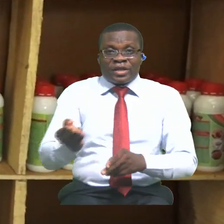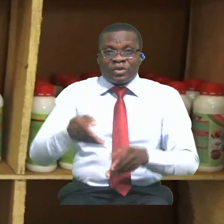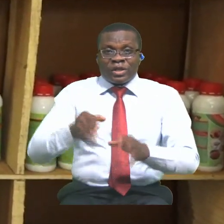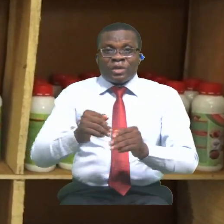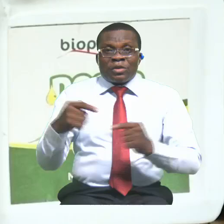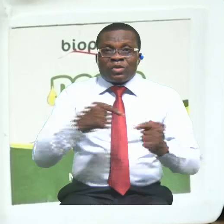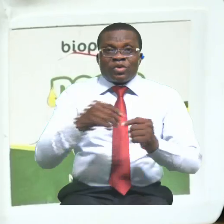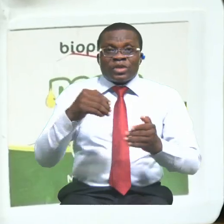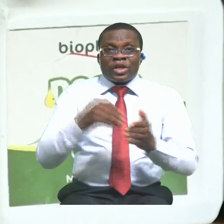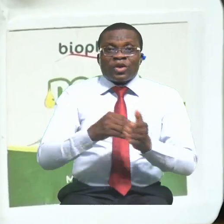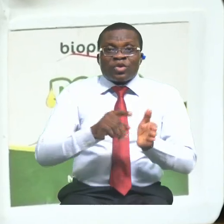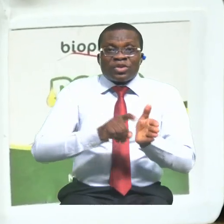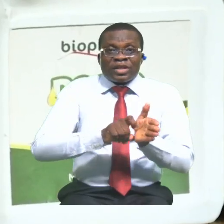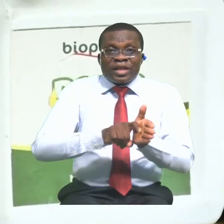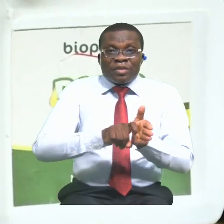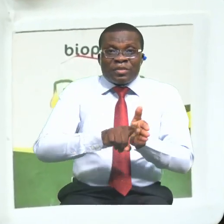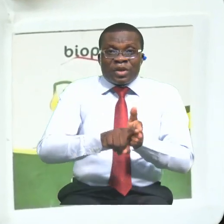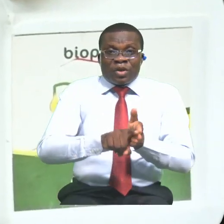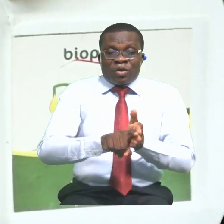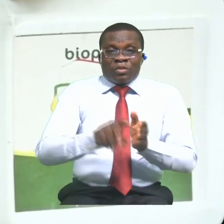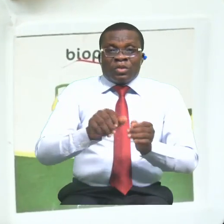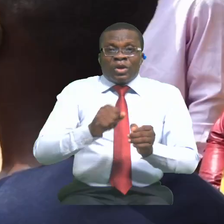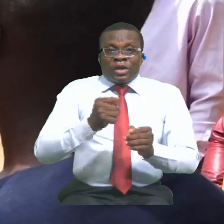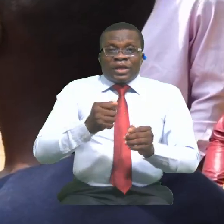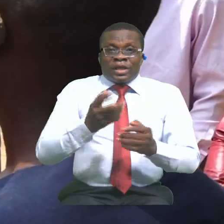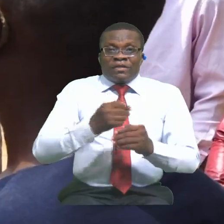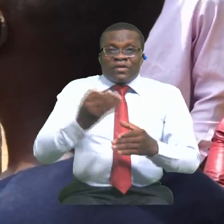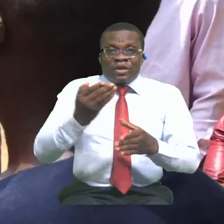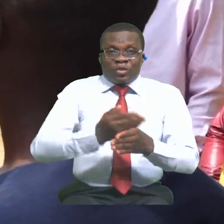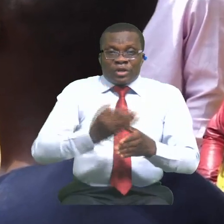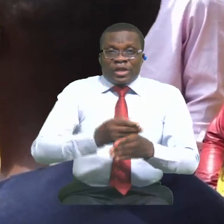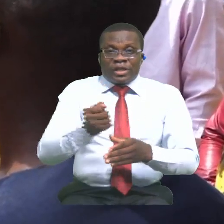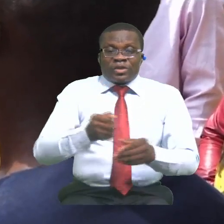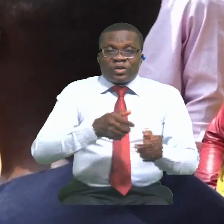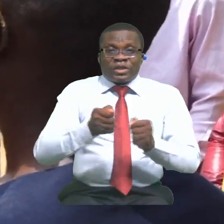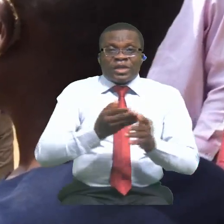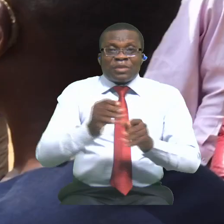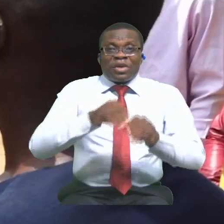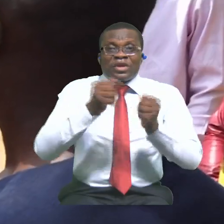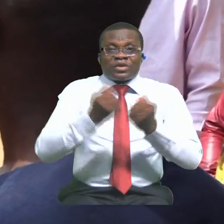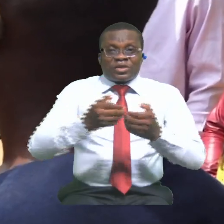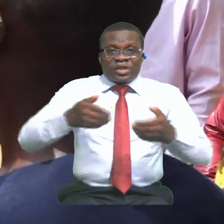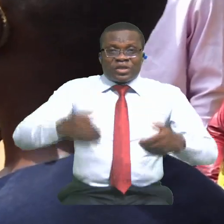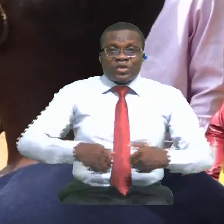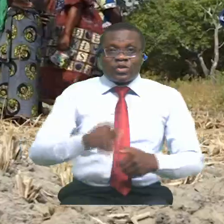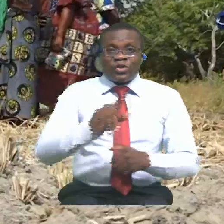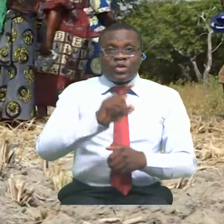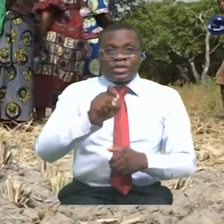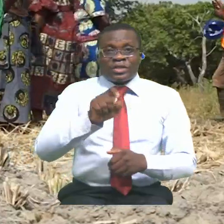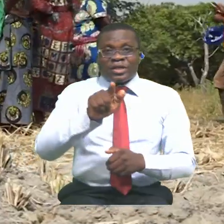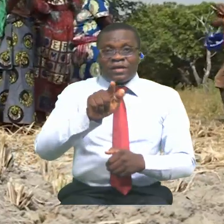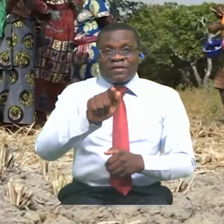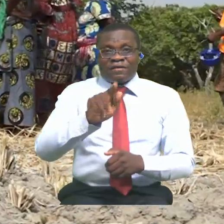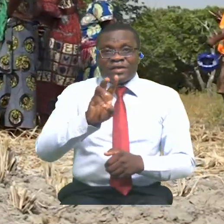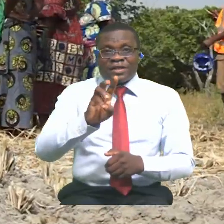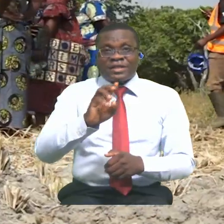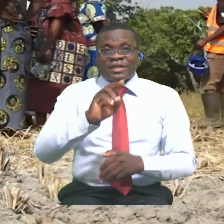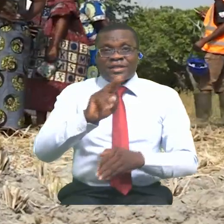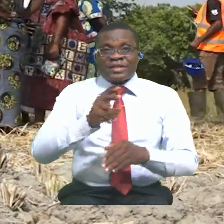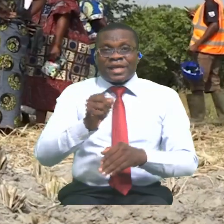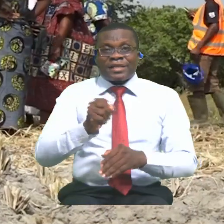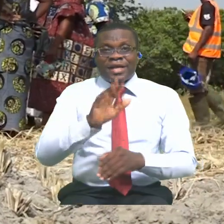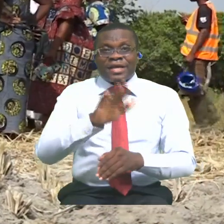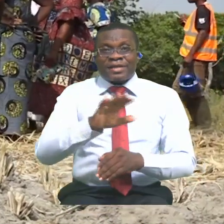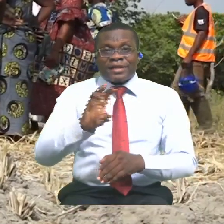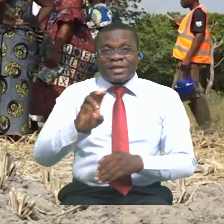contre l'utilisation des intrants non homologués. Il est géré par une association de jeunes. 126 hectares de bas-fonds, 56 hectares